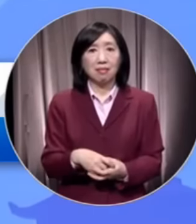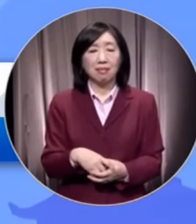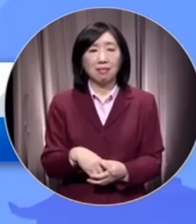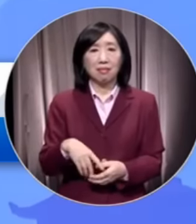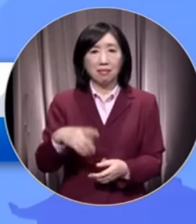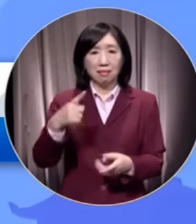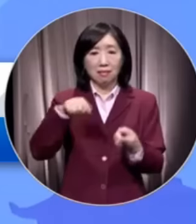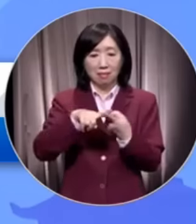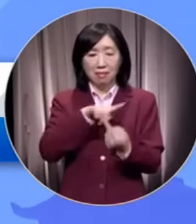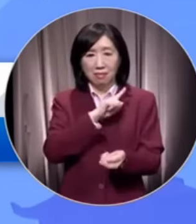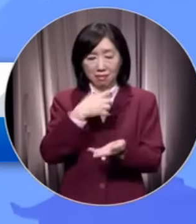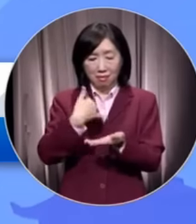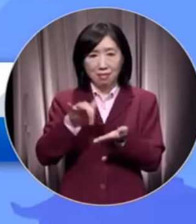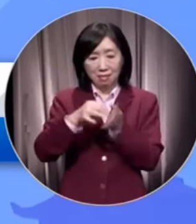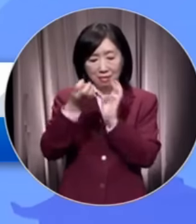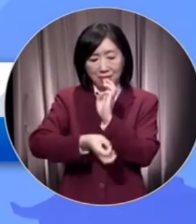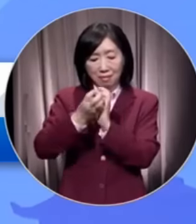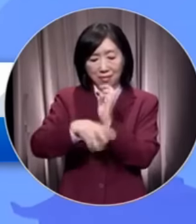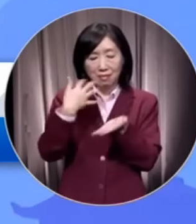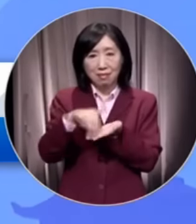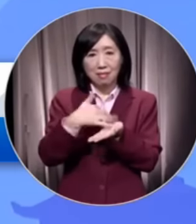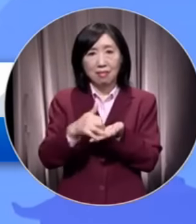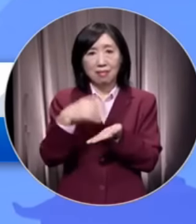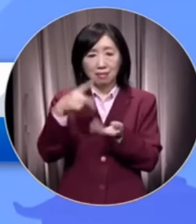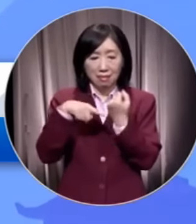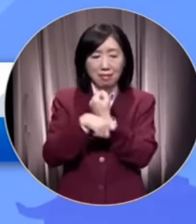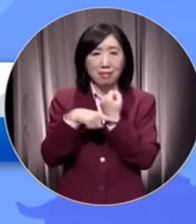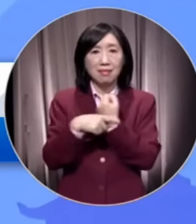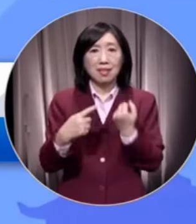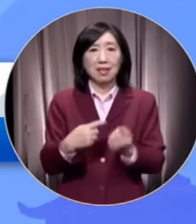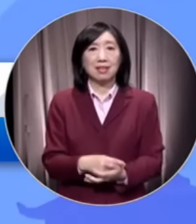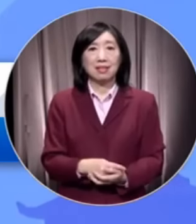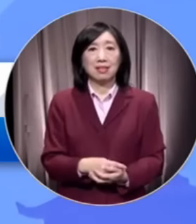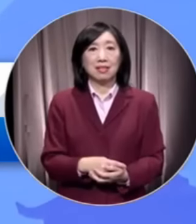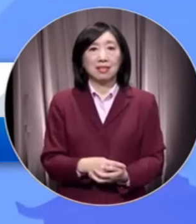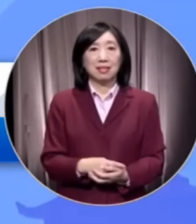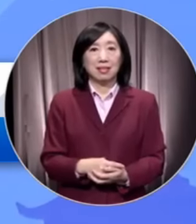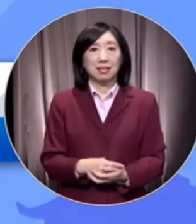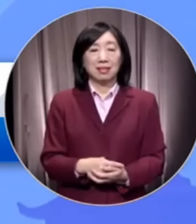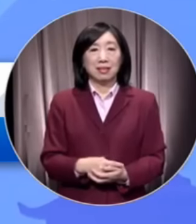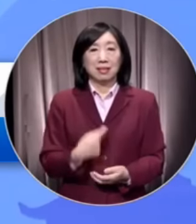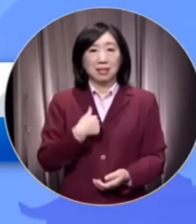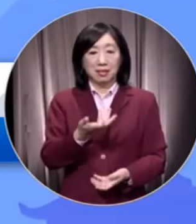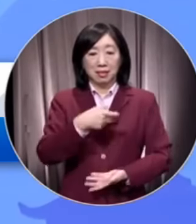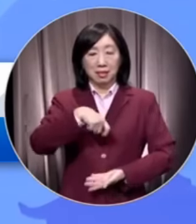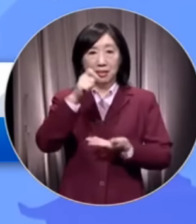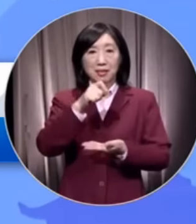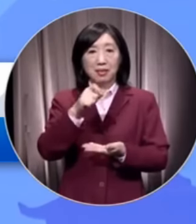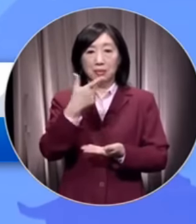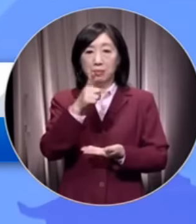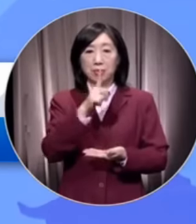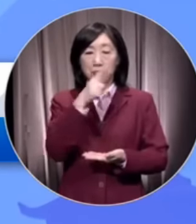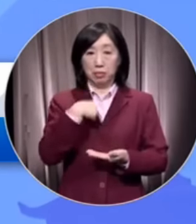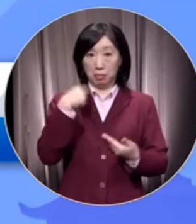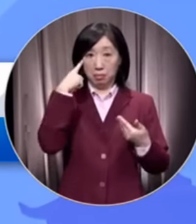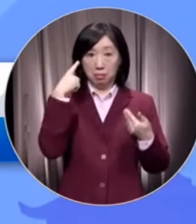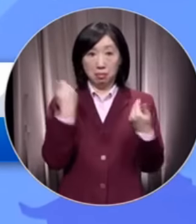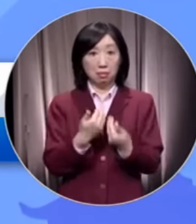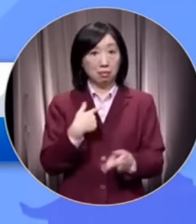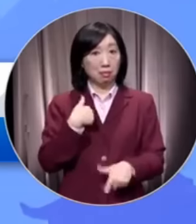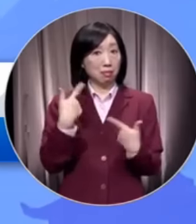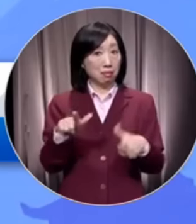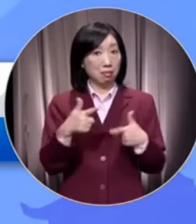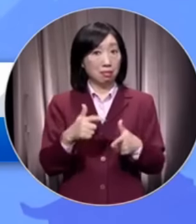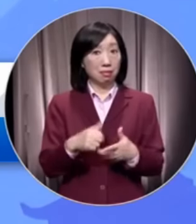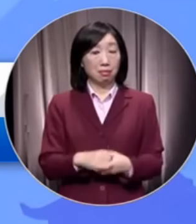密的珠算过，也没有神圣的研议过。所以我提出来的并不是我反对增加